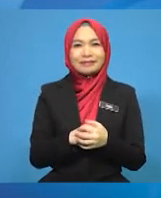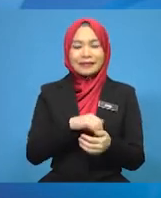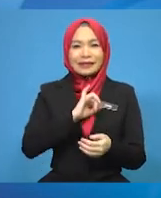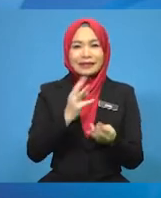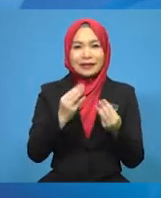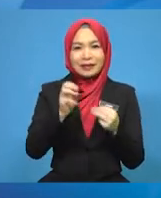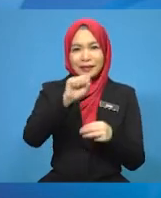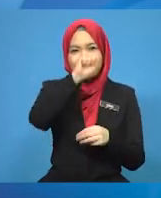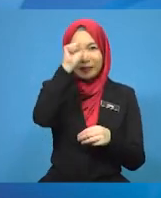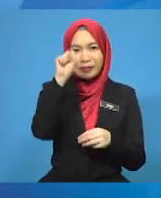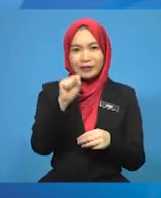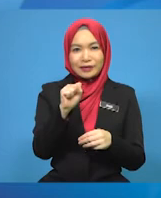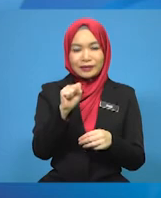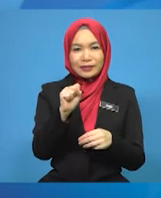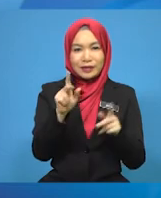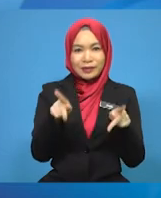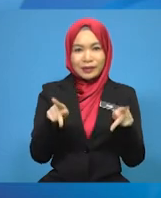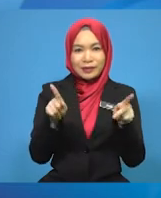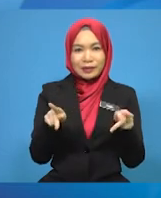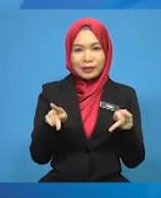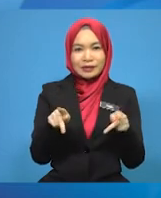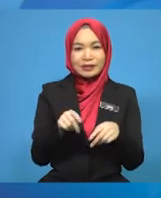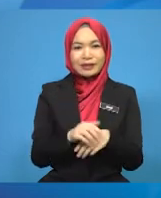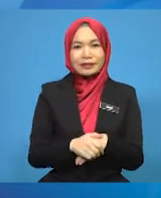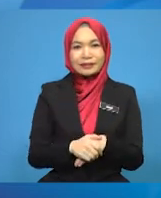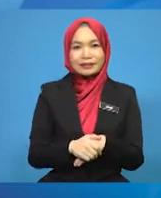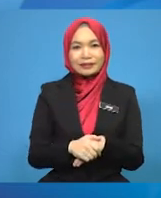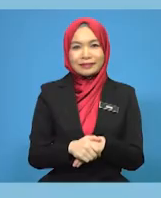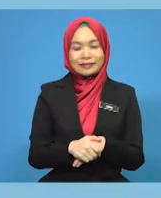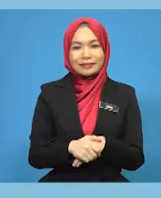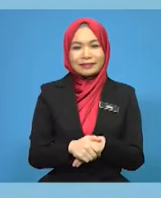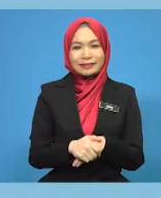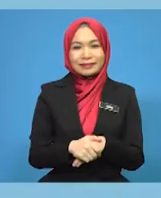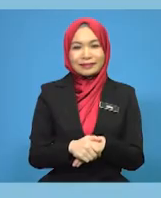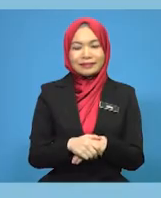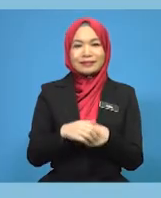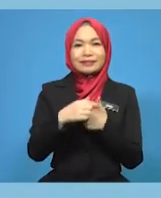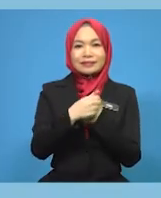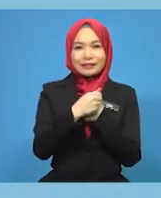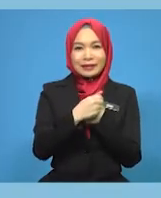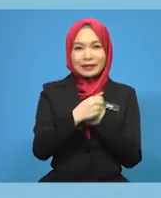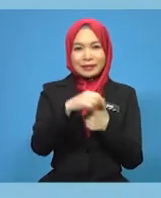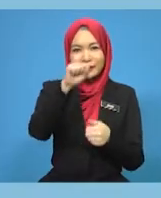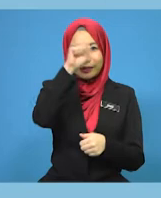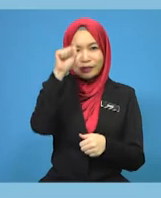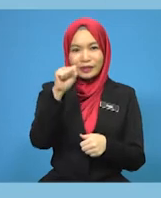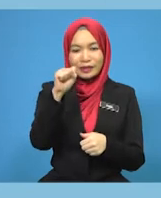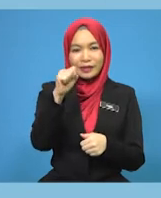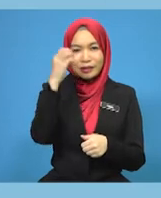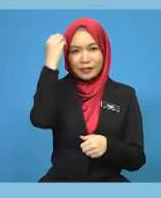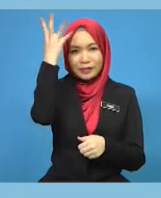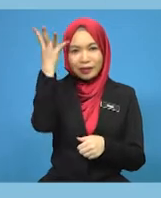beberapa soalan yang boleh kita buat sebagai revision ataupun ulang kaji. Yang pertama, soalan saya. Nyatakan